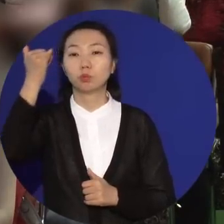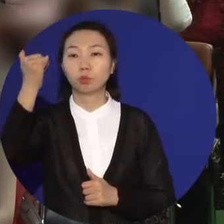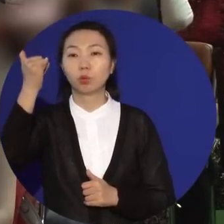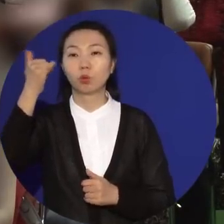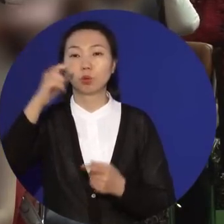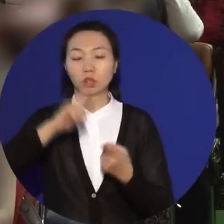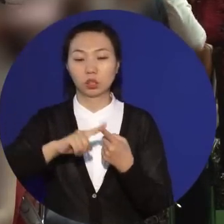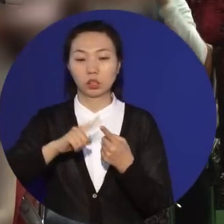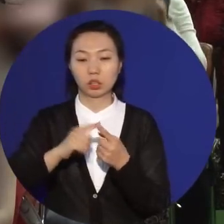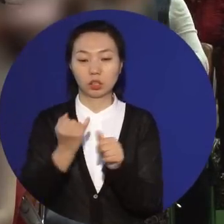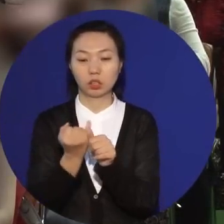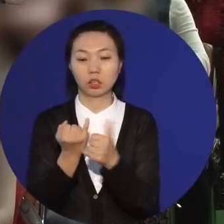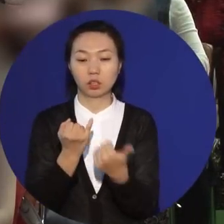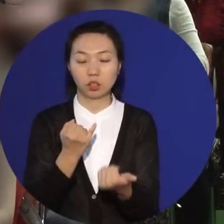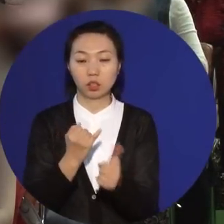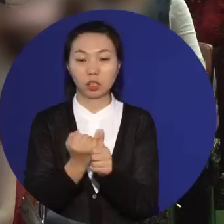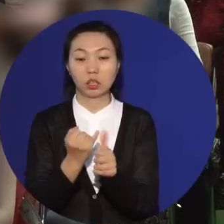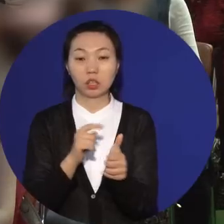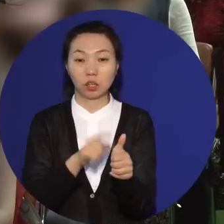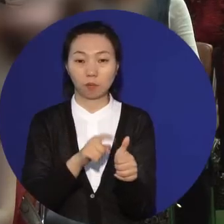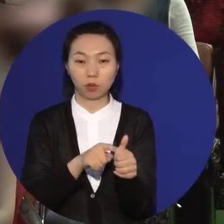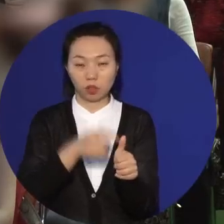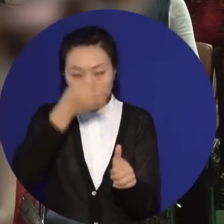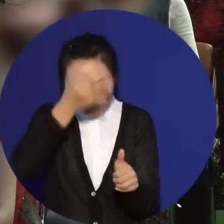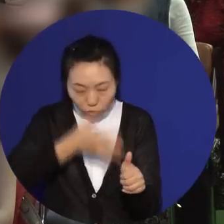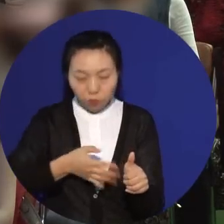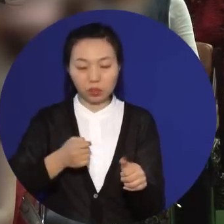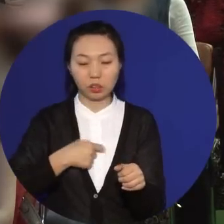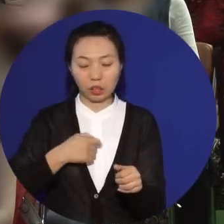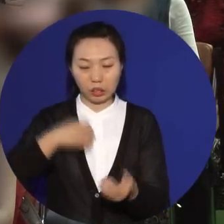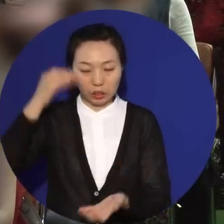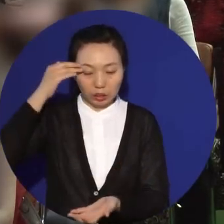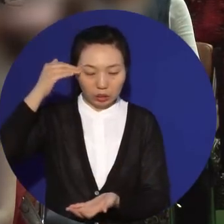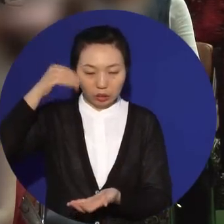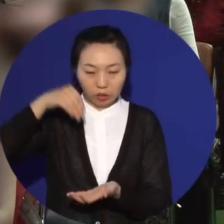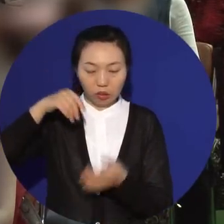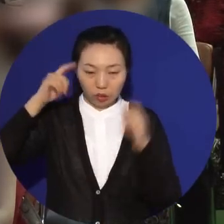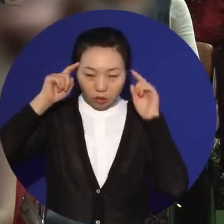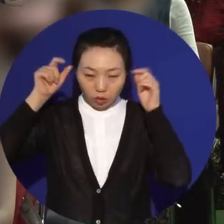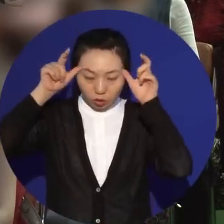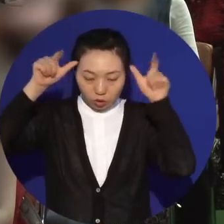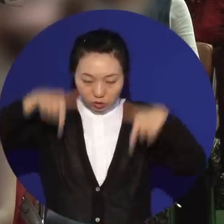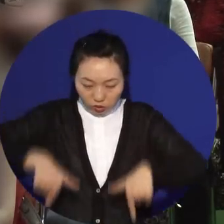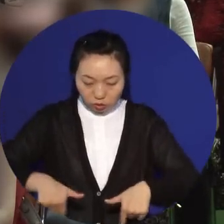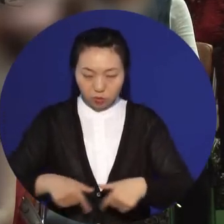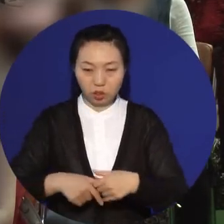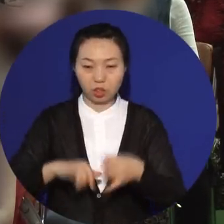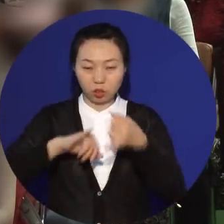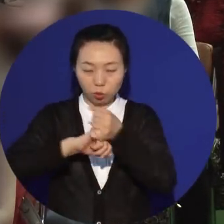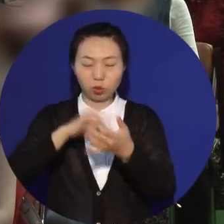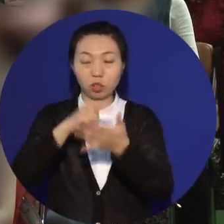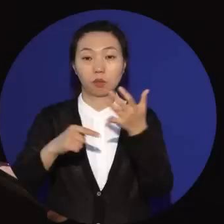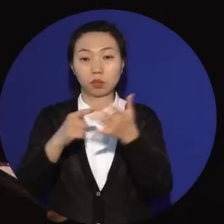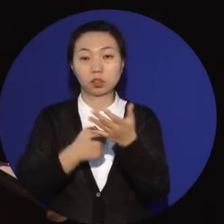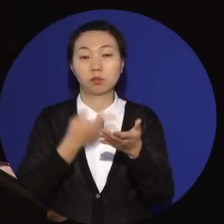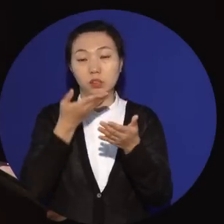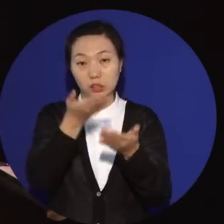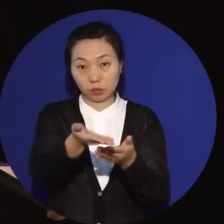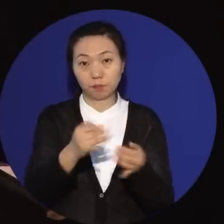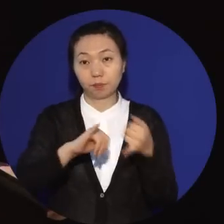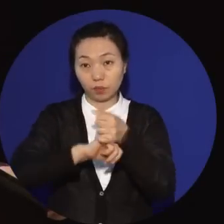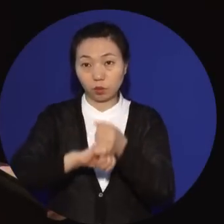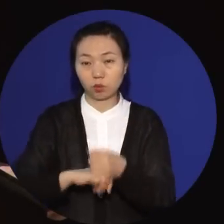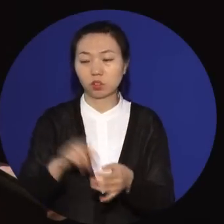부르에 가봅니다. 남편에게 죄송합니다. 제가 어리석었습니다. 꼭 갖겠습니다. 그렇게. 네.